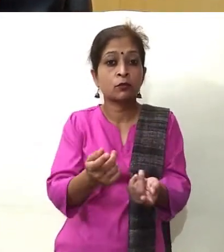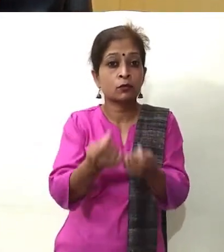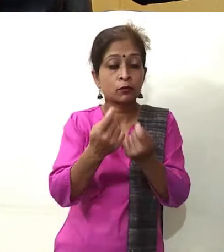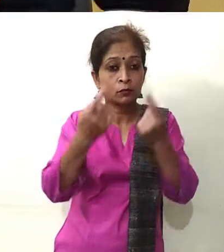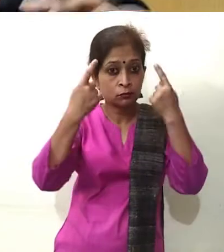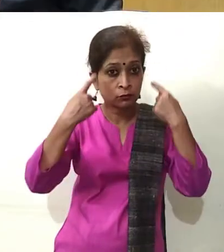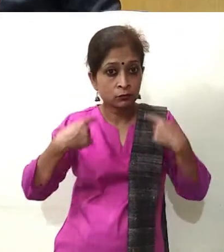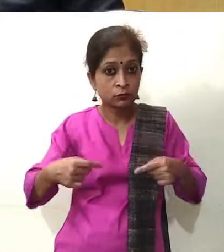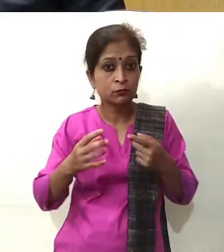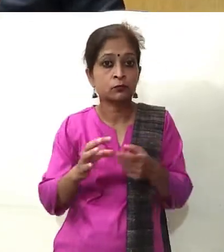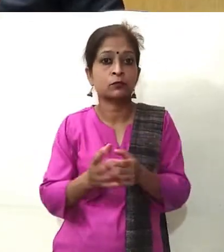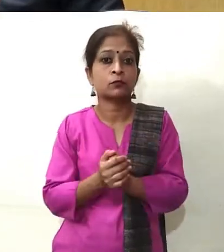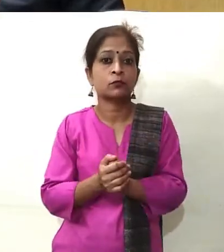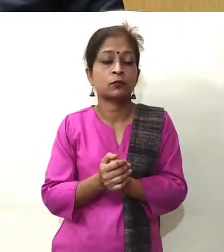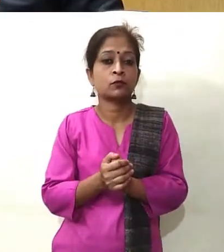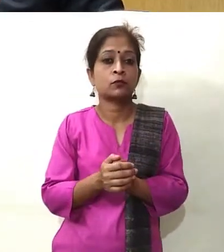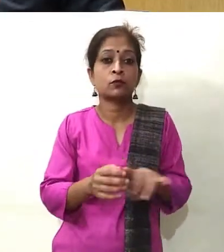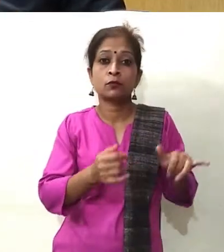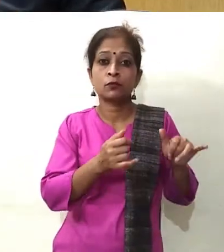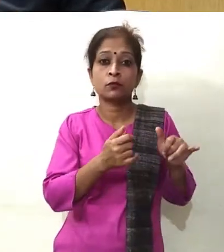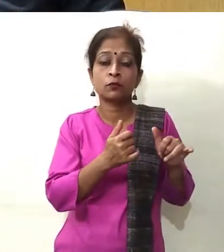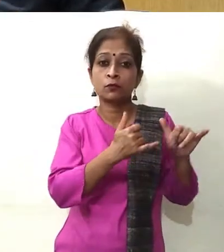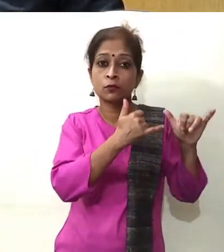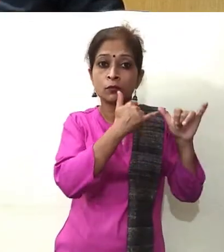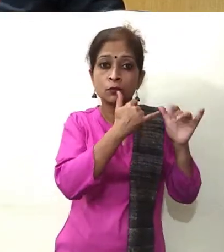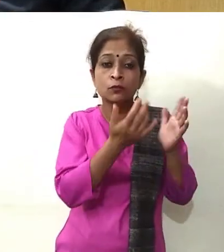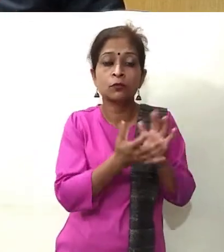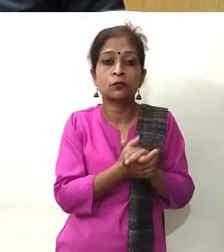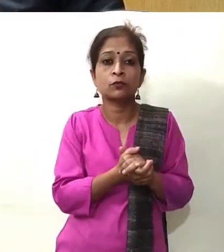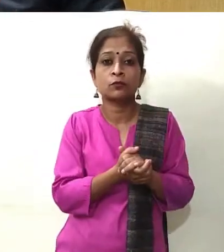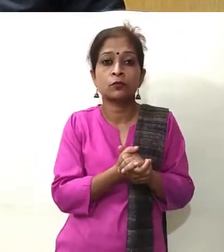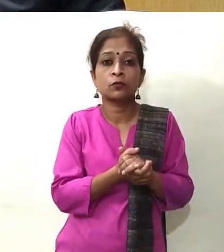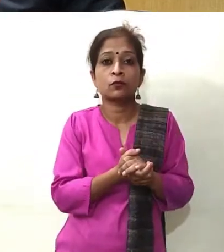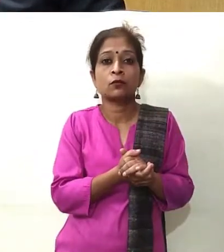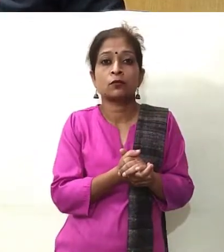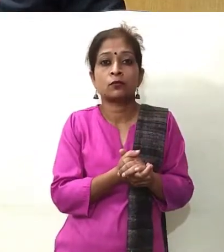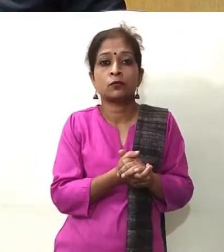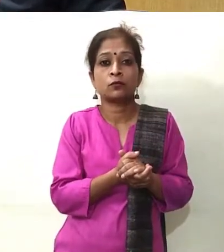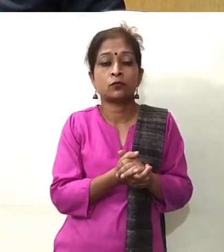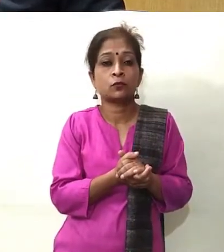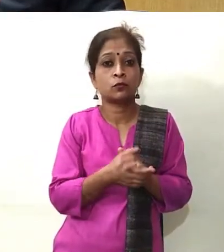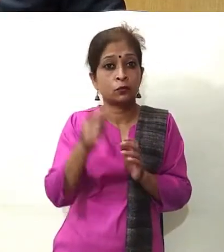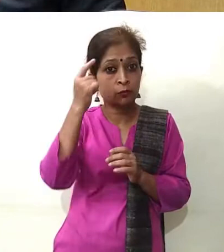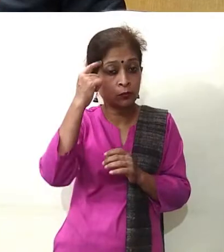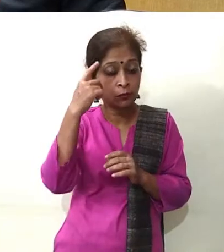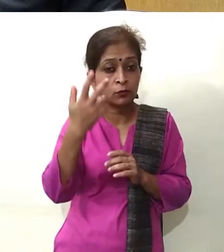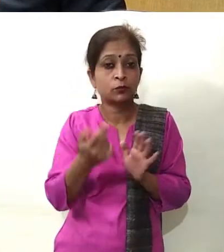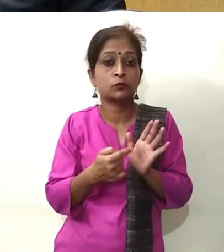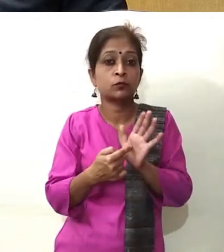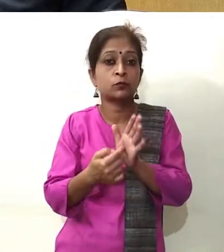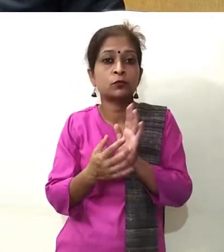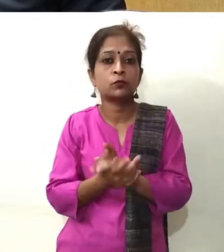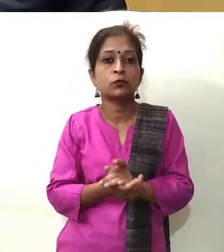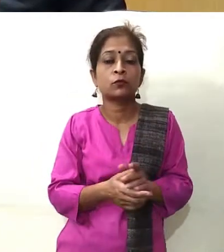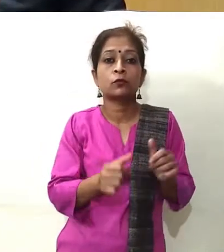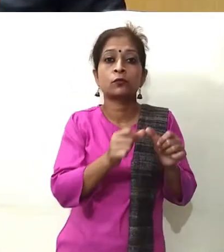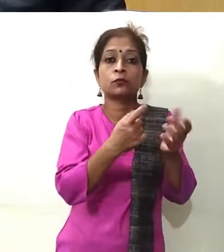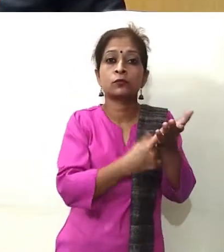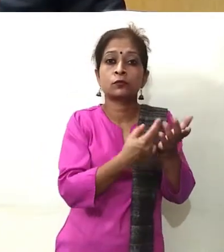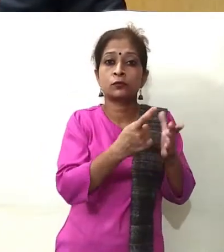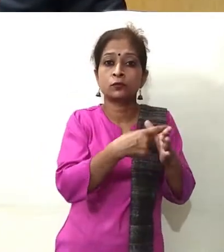है, और अर्जुन उसमें या रथी जो बैठा है वो आत्मा का प्रतीक है। इस तरह अर्जुन के